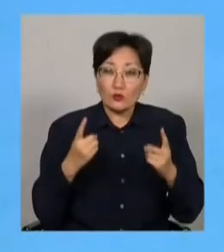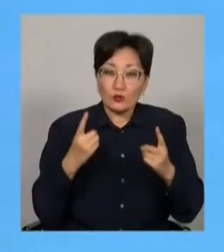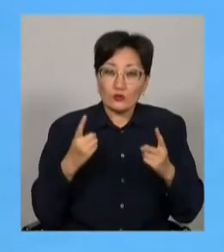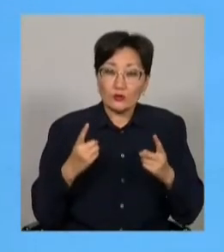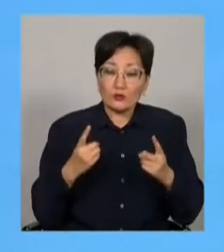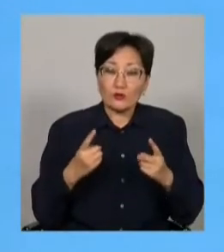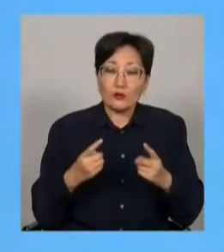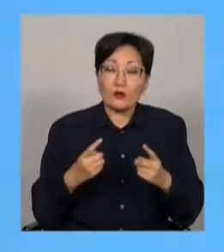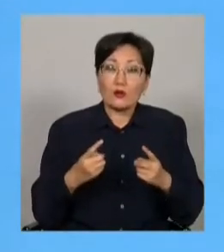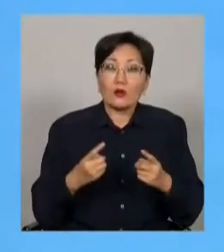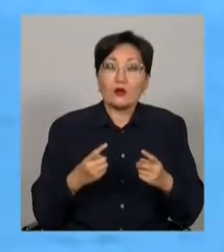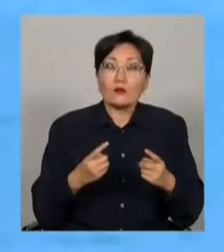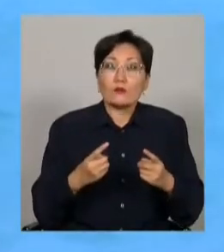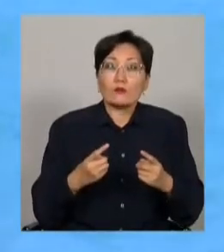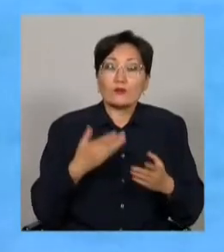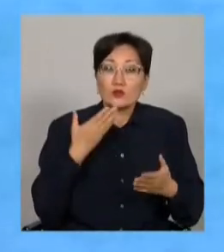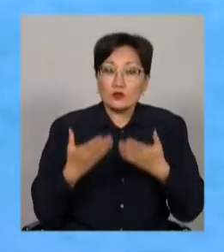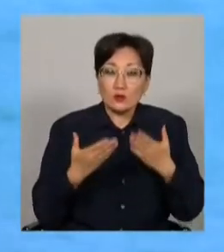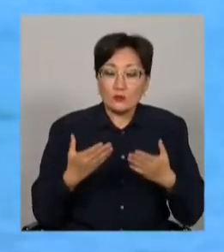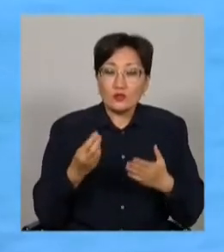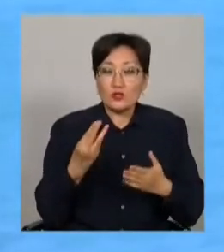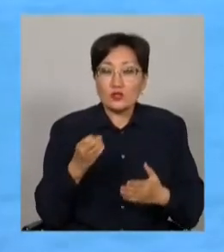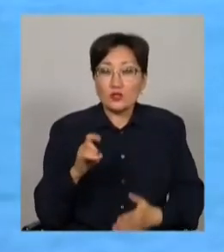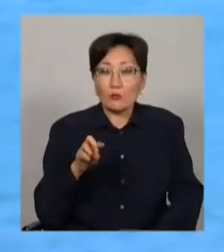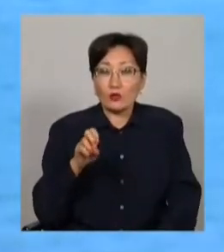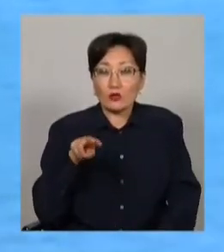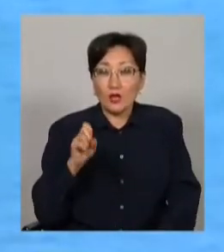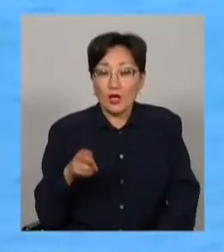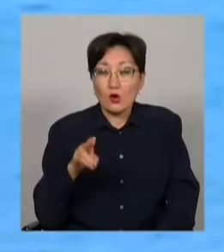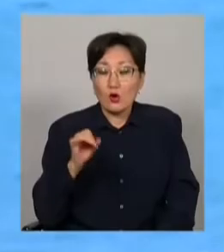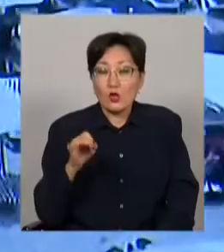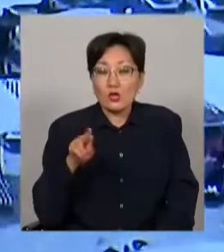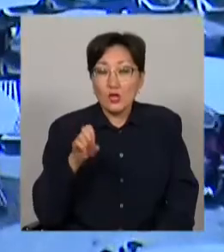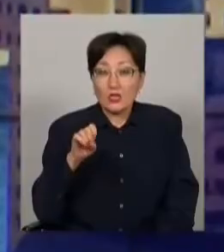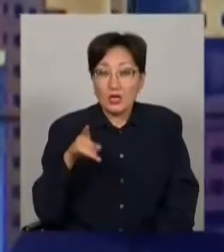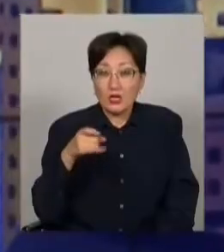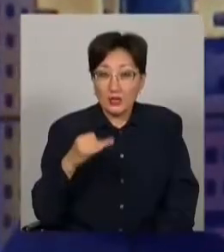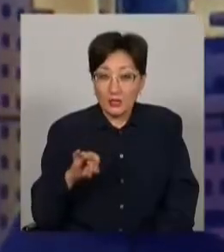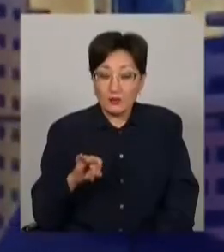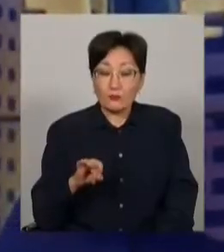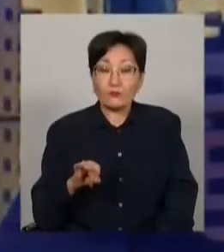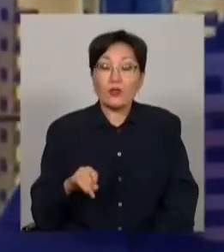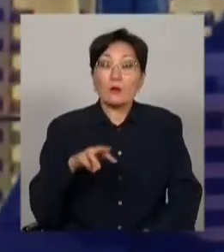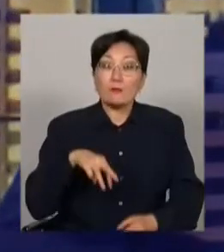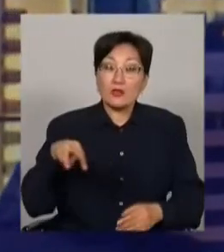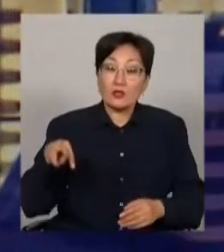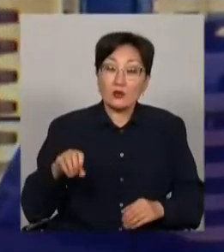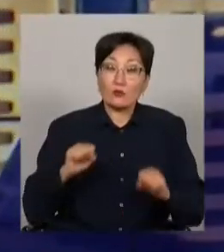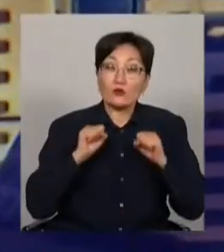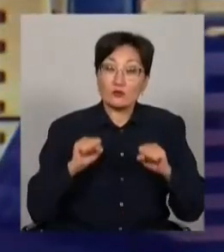Ол локацияларды атап кететін болсақ, Шымбұлақ, Ойқарағай курорттары, сонымен қатар Медеу